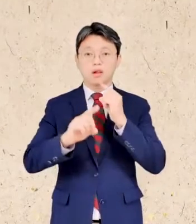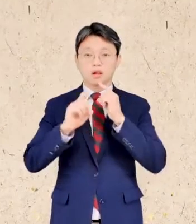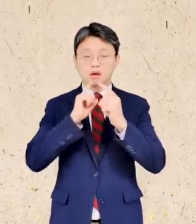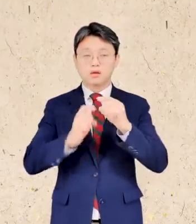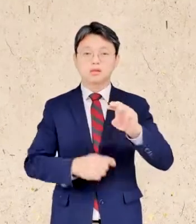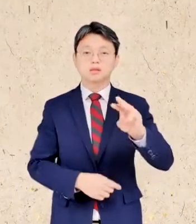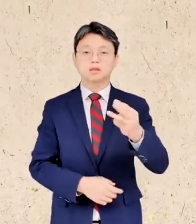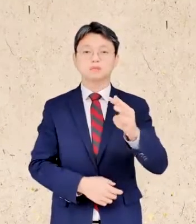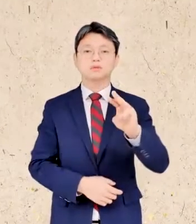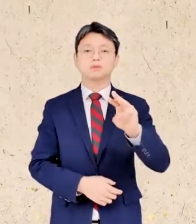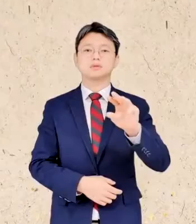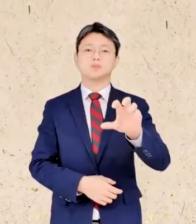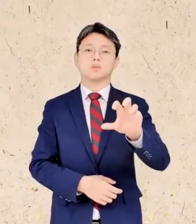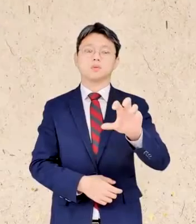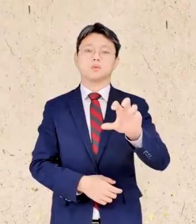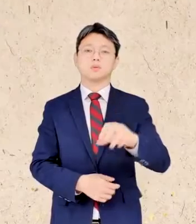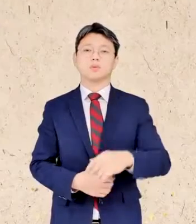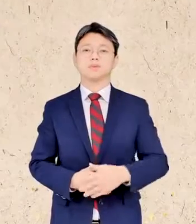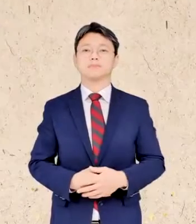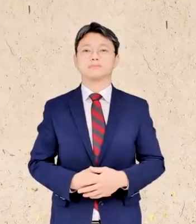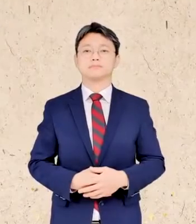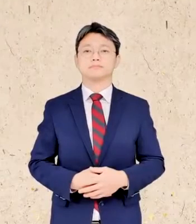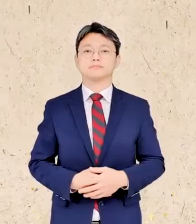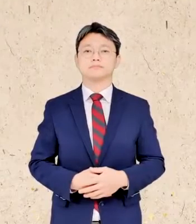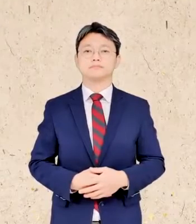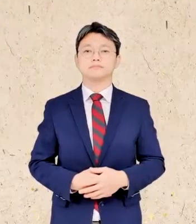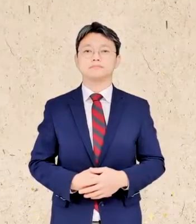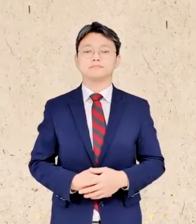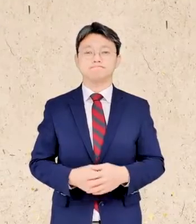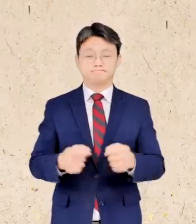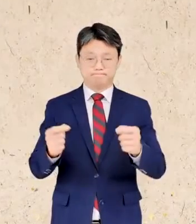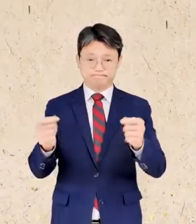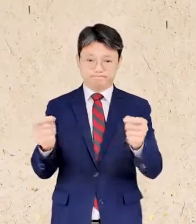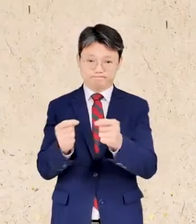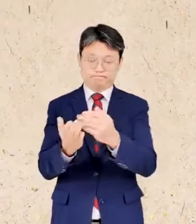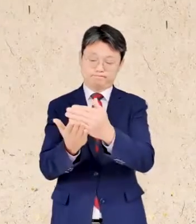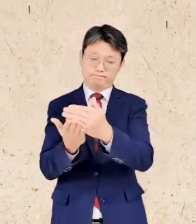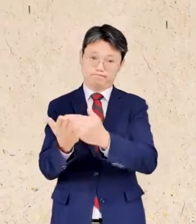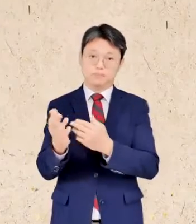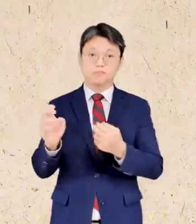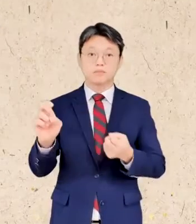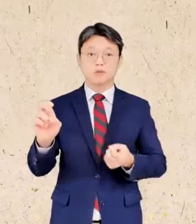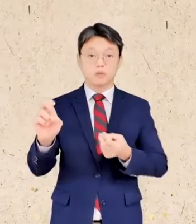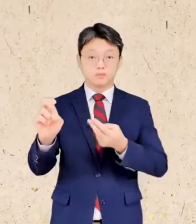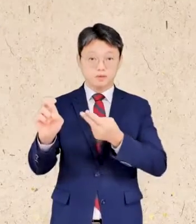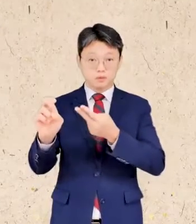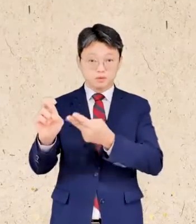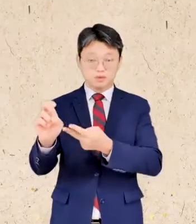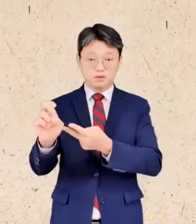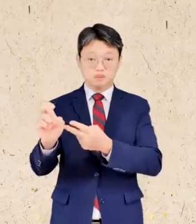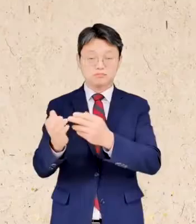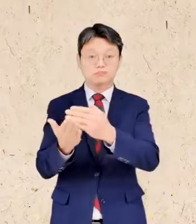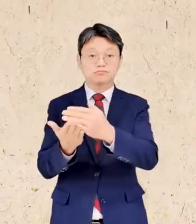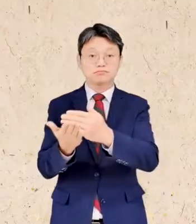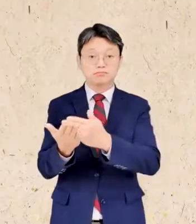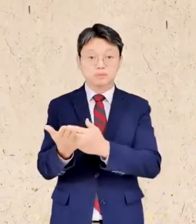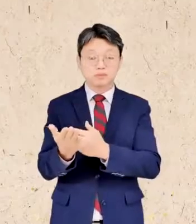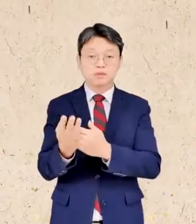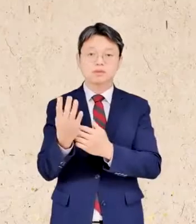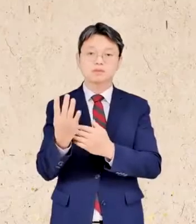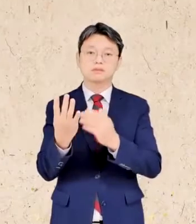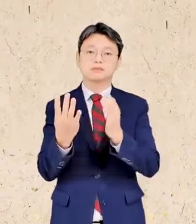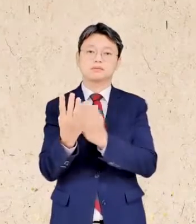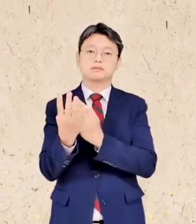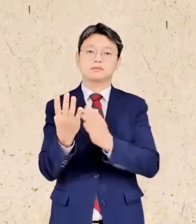겨우 335개의 단어로 구성되어 있습니다. 그렇게 짧은 서신인 빌레몬서를 이해하는 데 있어서 우리는 크게